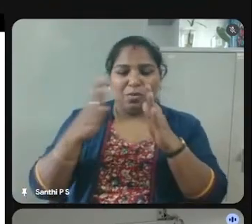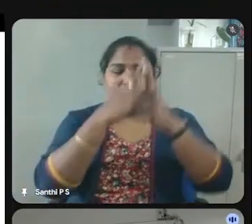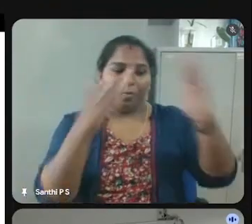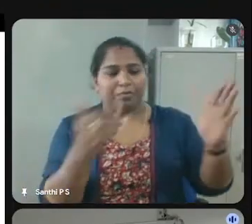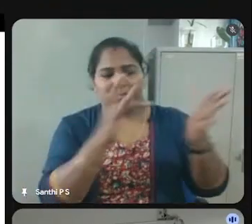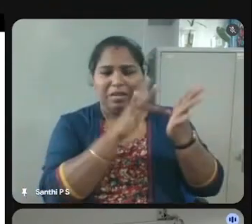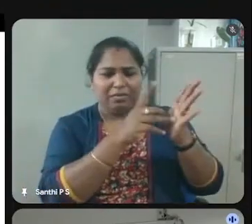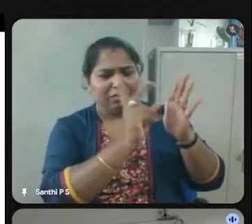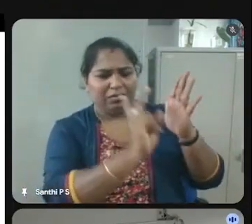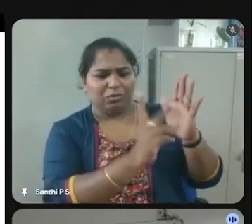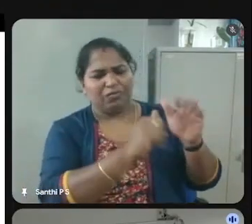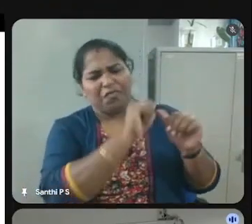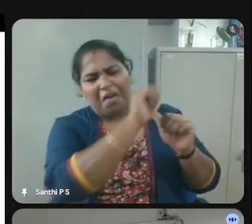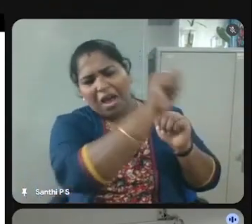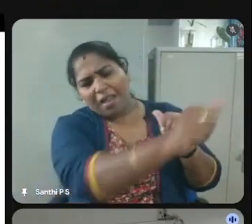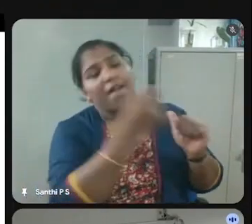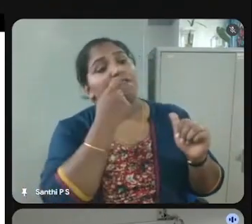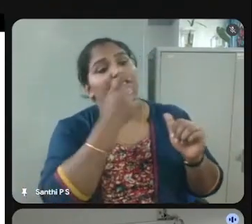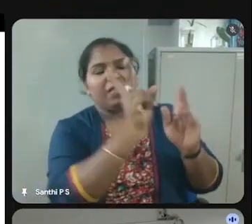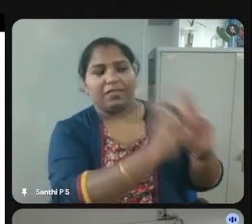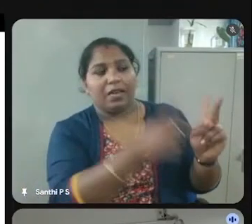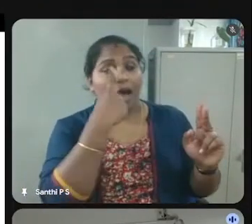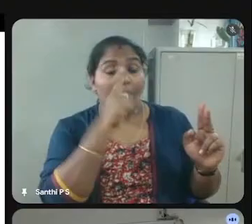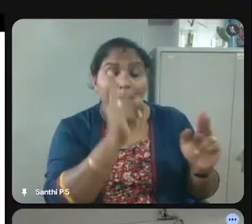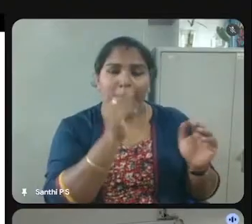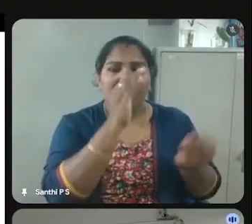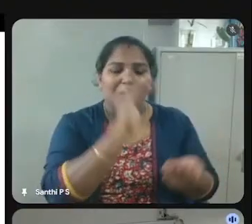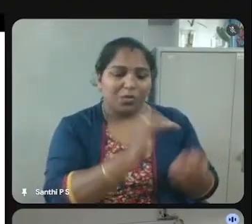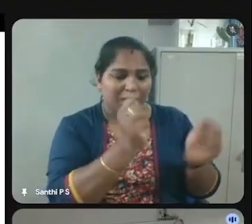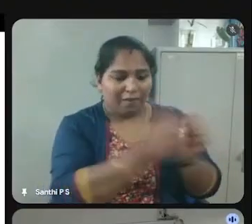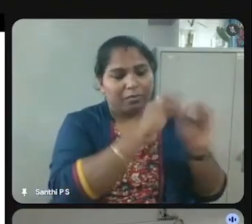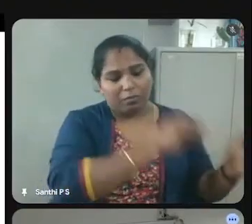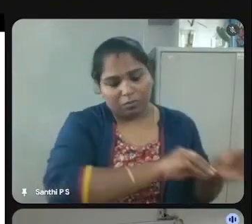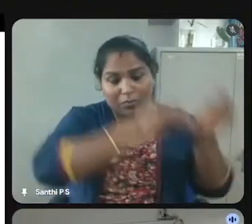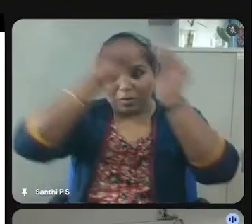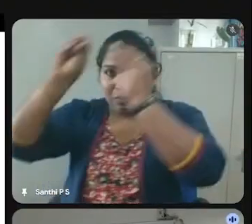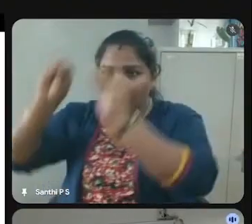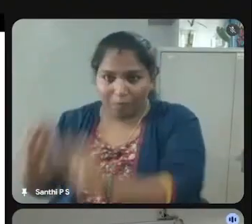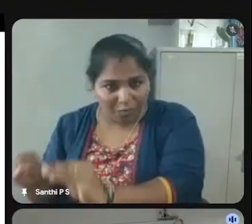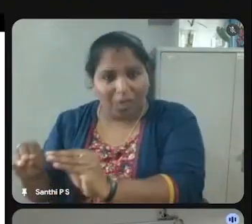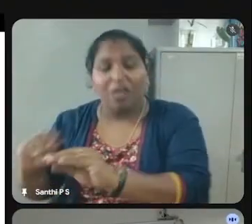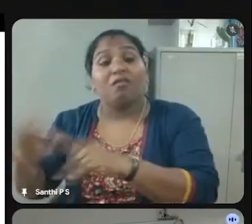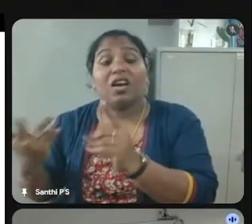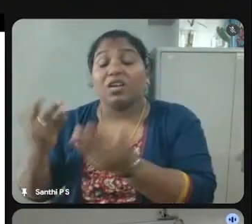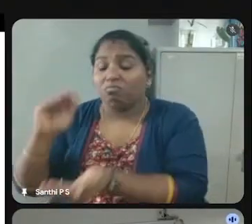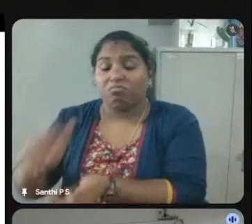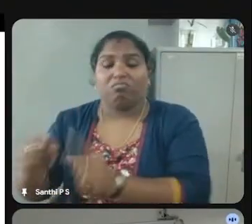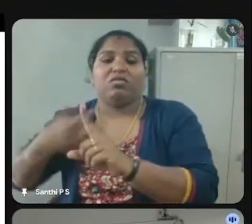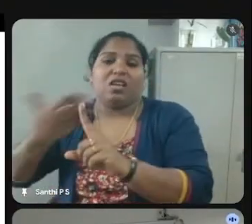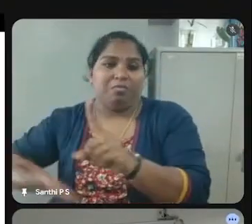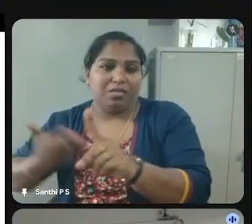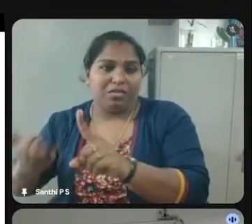ഒരു സ്ഥിരത മെയിൻറ്റെയിൻ ചെയ്യുക എന്നുള്ളത് അത്യാവശ്യമാണ്. ഇപ്പൊ ചില പേരൻസിന് ഉള്ള ജോലി കളയാൻ സാധിക്കില്ല, അതിന്റെ ഒപ്പം തന്നെ വേണം